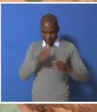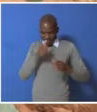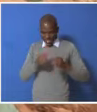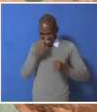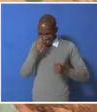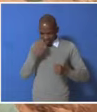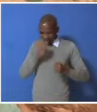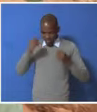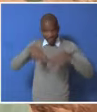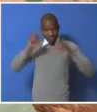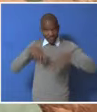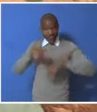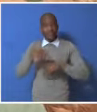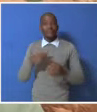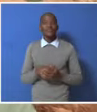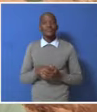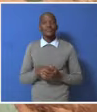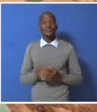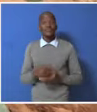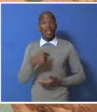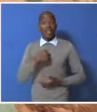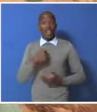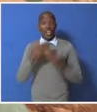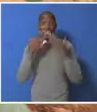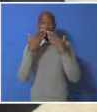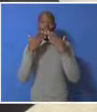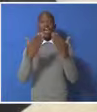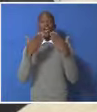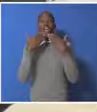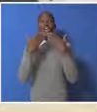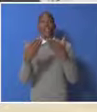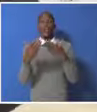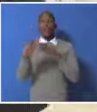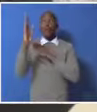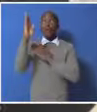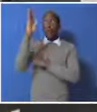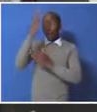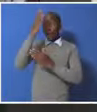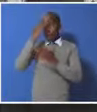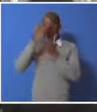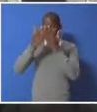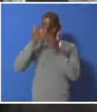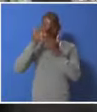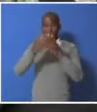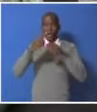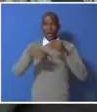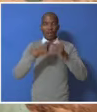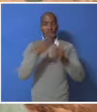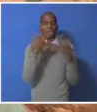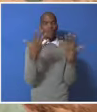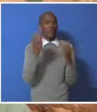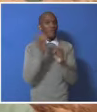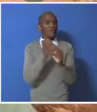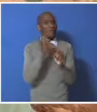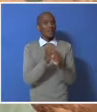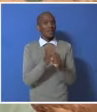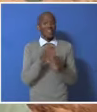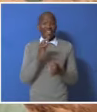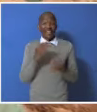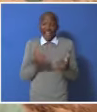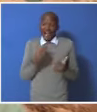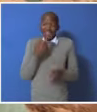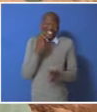gore go ka tse nna ke ete kere ke lebogele modimo e le gore ke be ke ithutile tiro a diata so ke bekone gore go botoka gore mogolo a ba ithutile tiro a diata so ya go